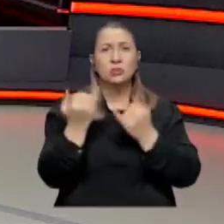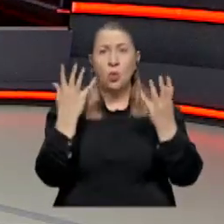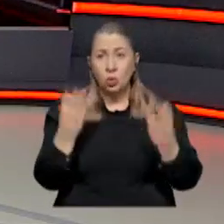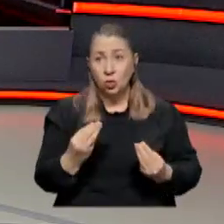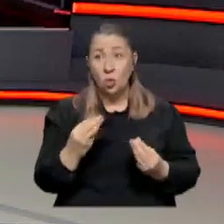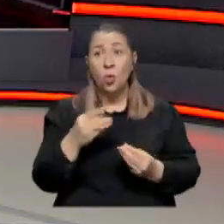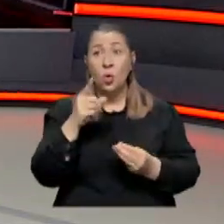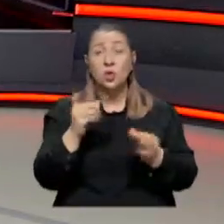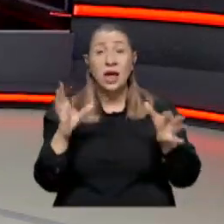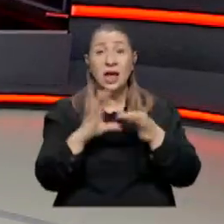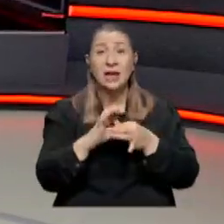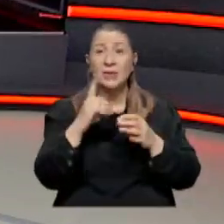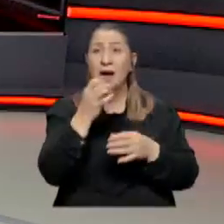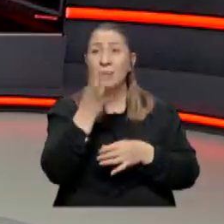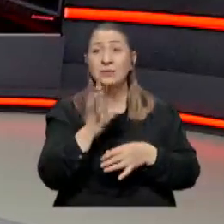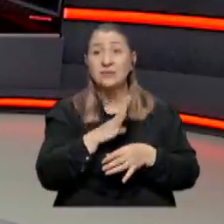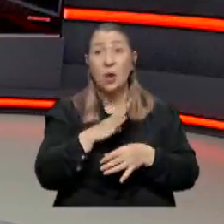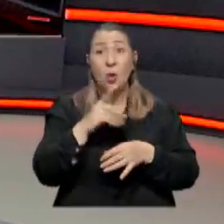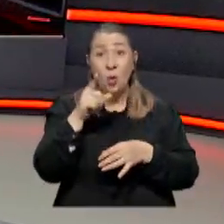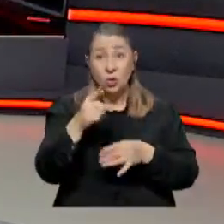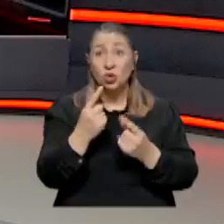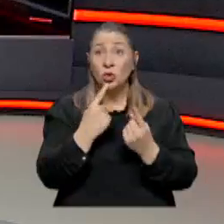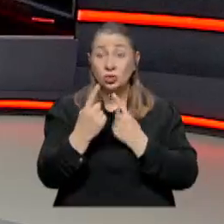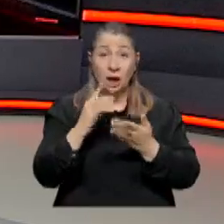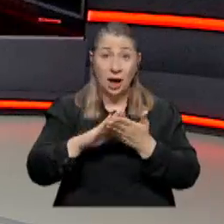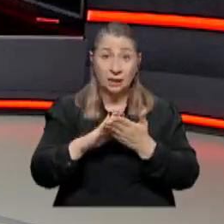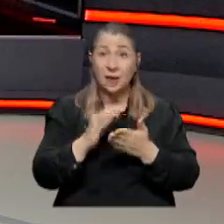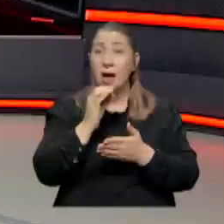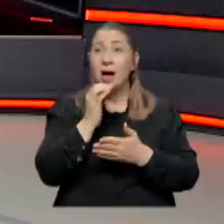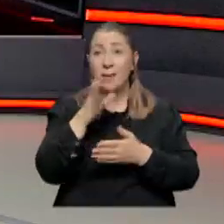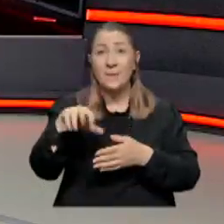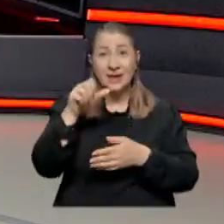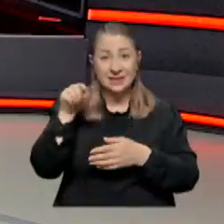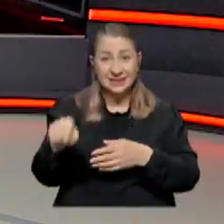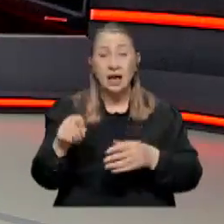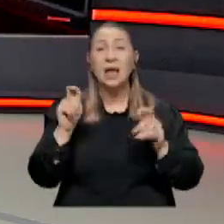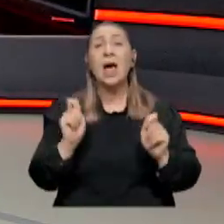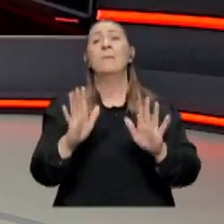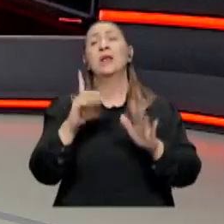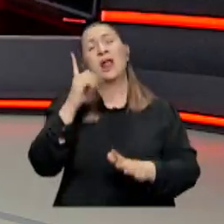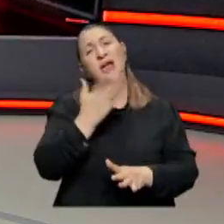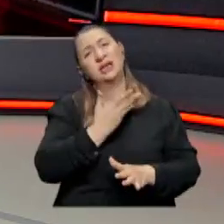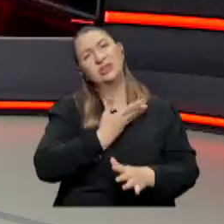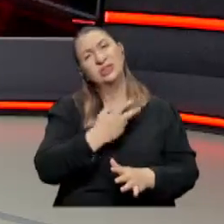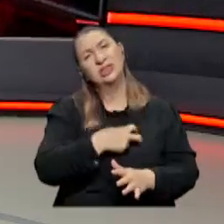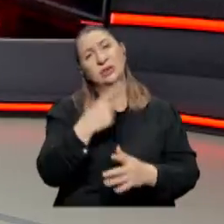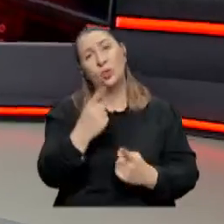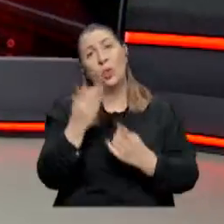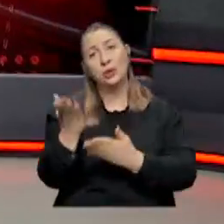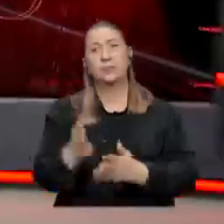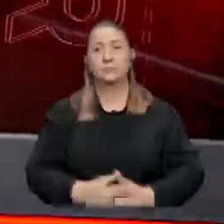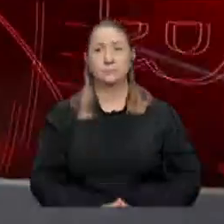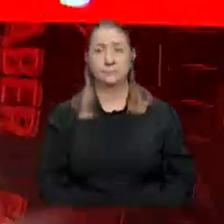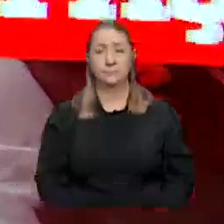yaşandı. Onunla ilgili bir haberimiz var. Onunla konuştu arkadaşlarım haber merkezinden. Yapmayın Allah aşkına diyor o da.